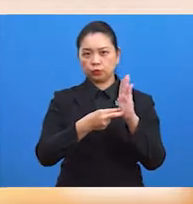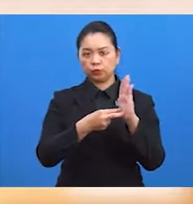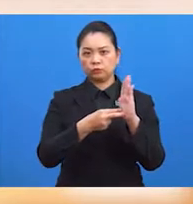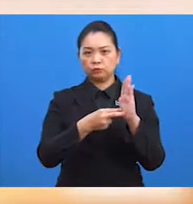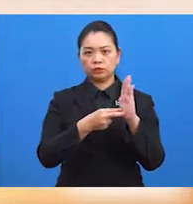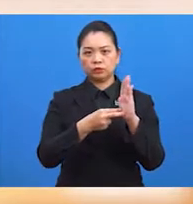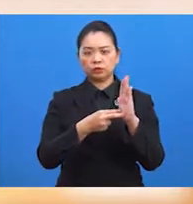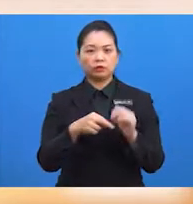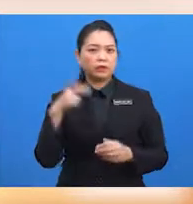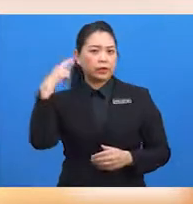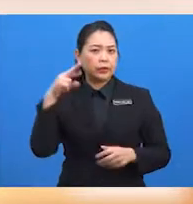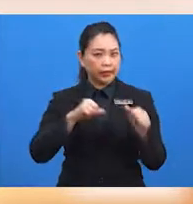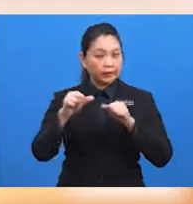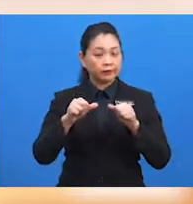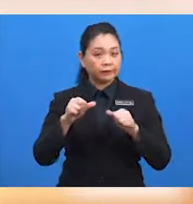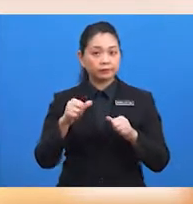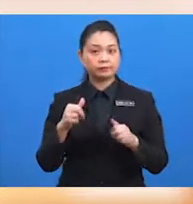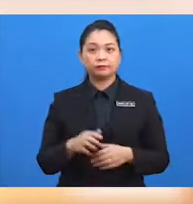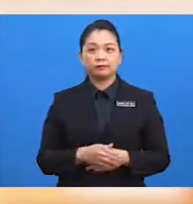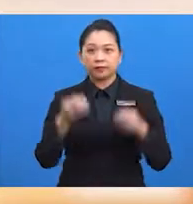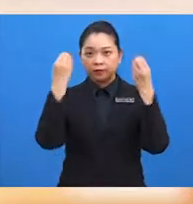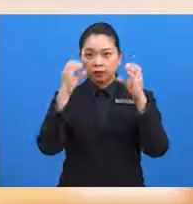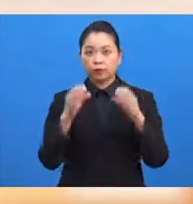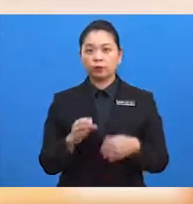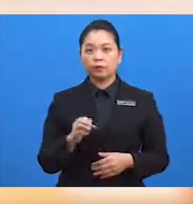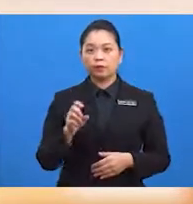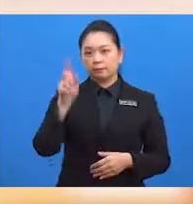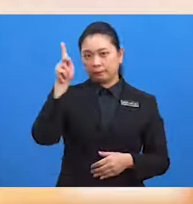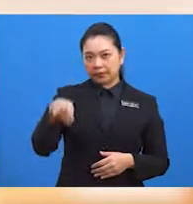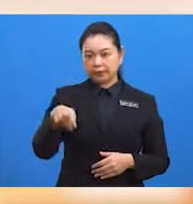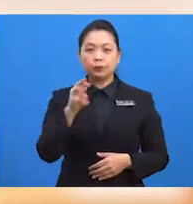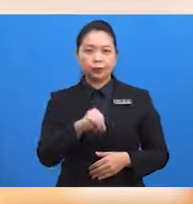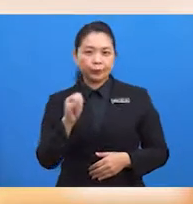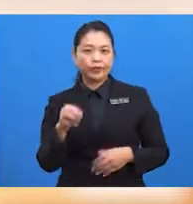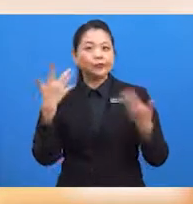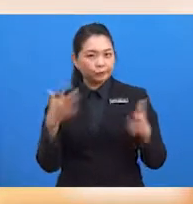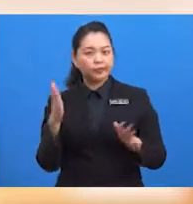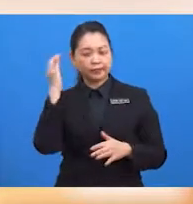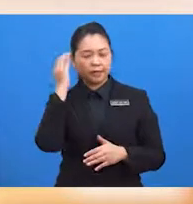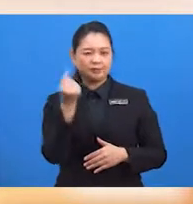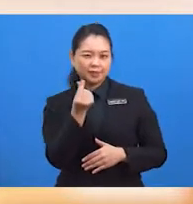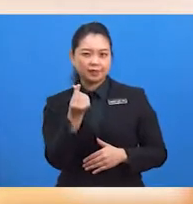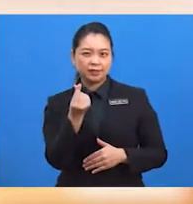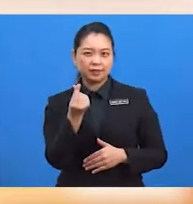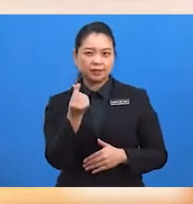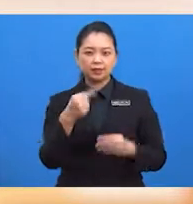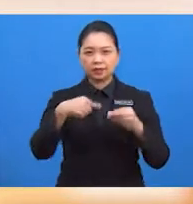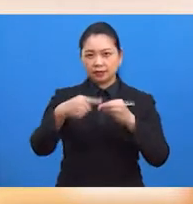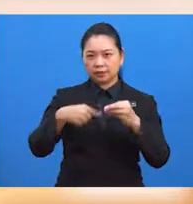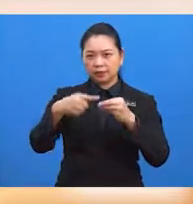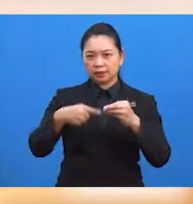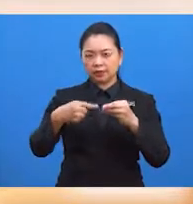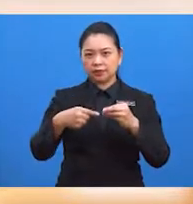radioaktif Teguh pasti murid-murid sudah tahu sedikit sebanyak tentang